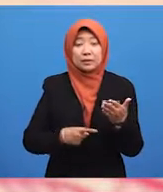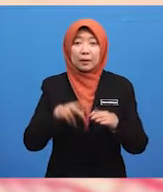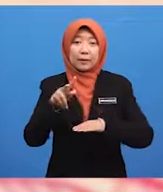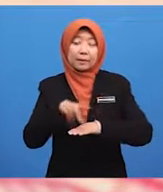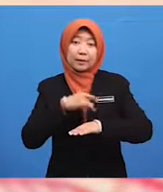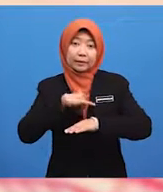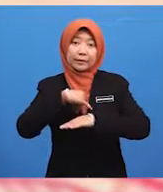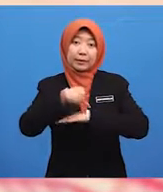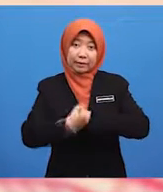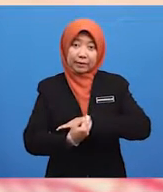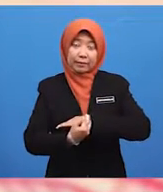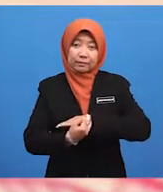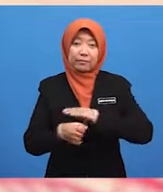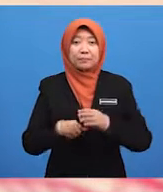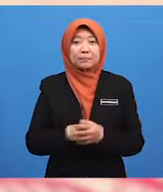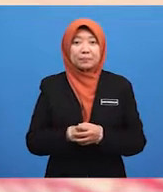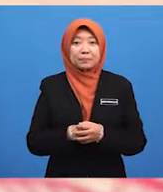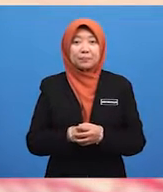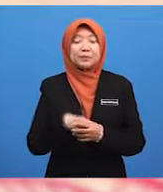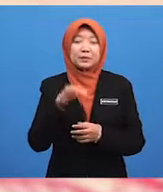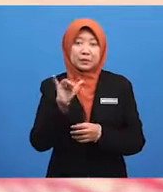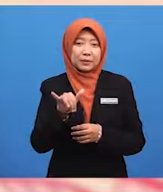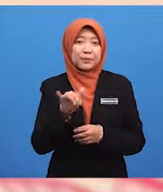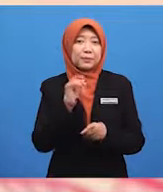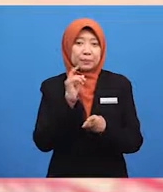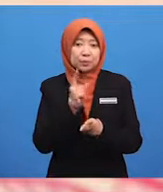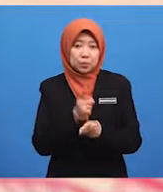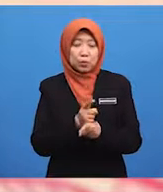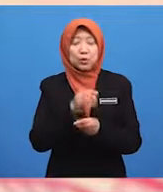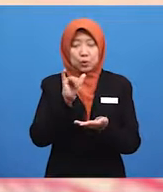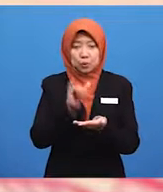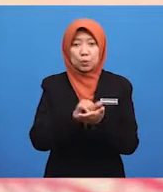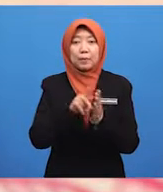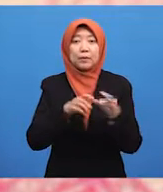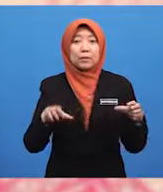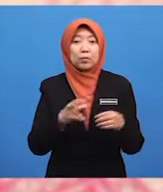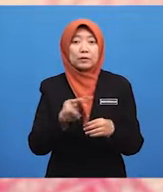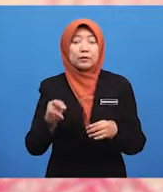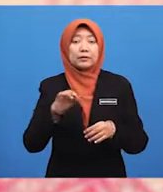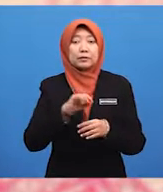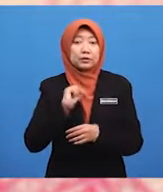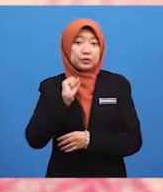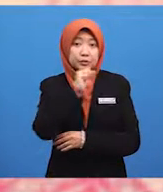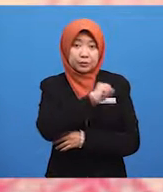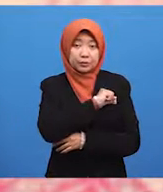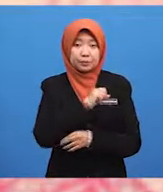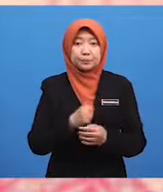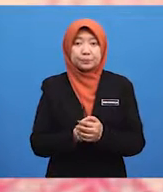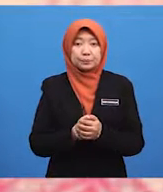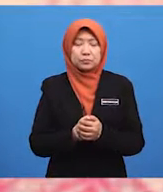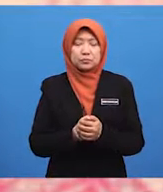tangkal? Ya, itu adalah salah satu perbuatan syirik. Pada pandangan